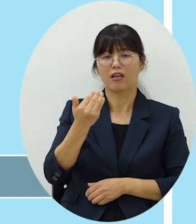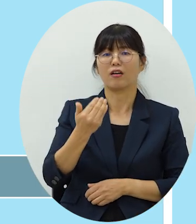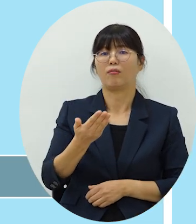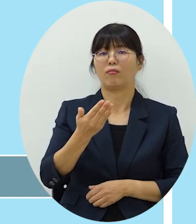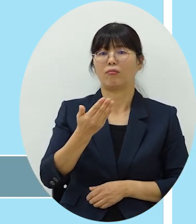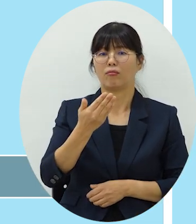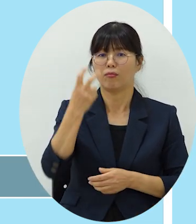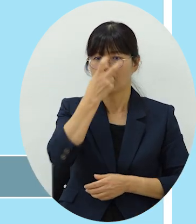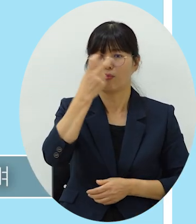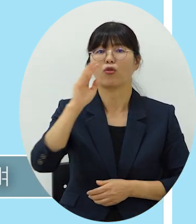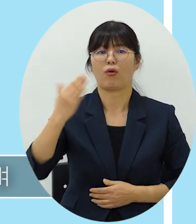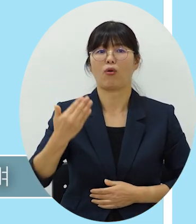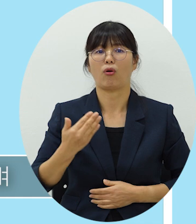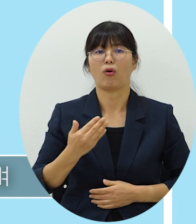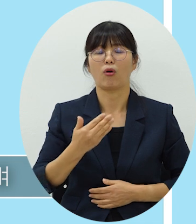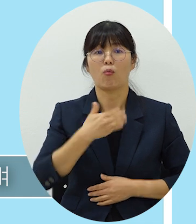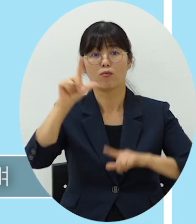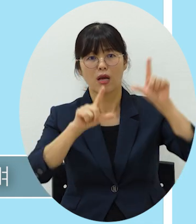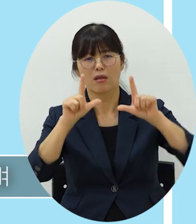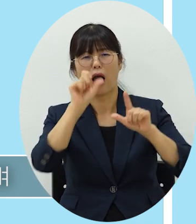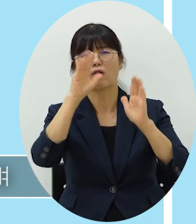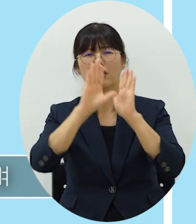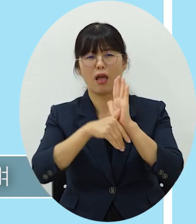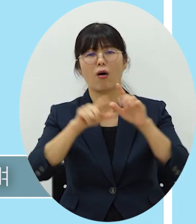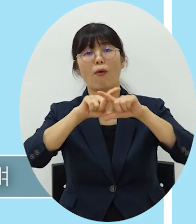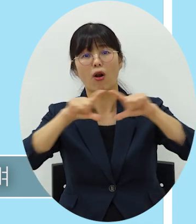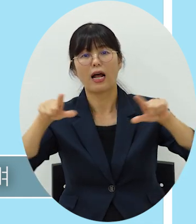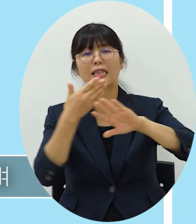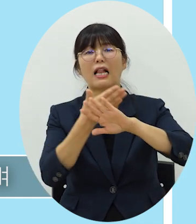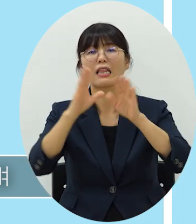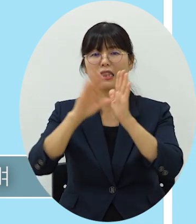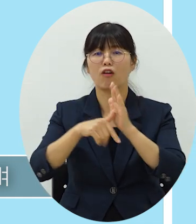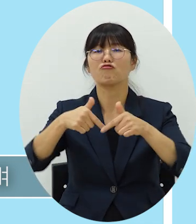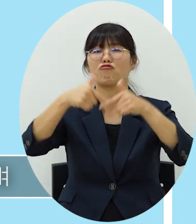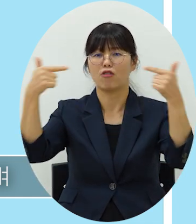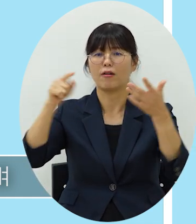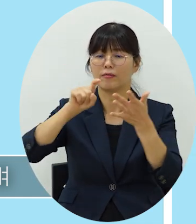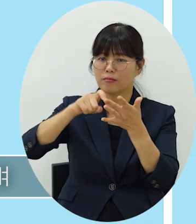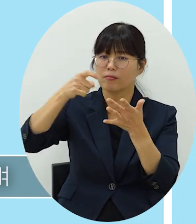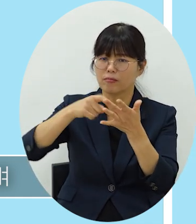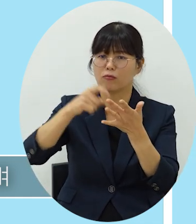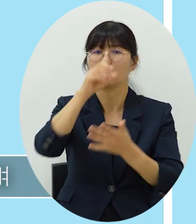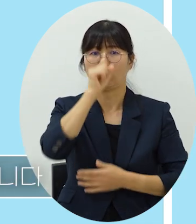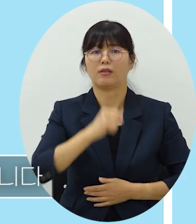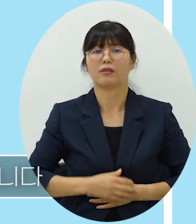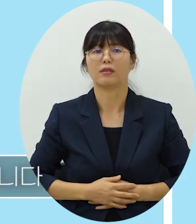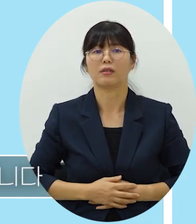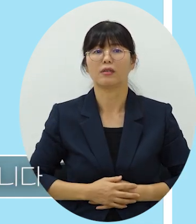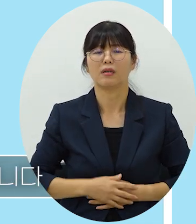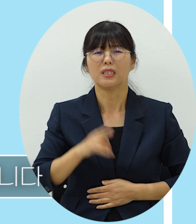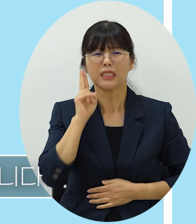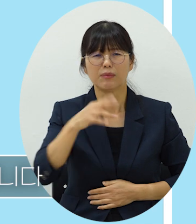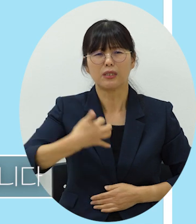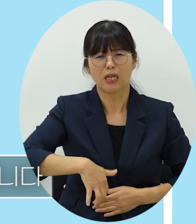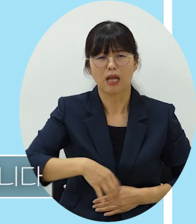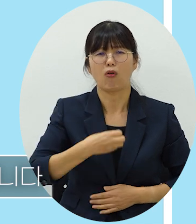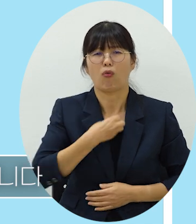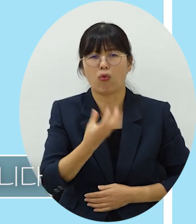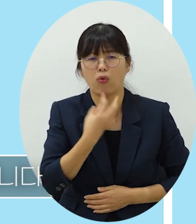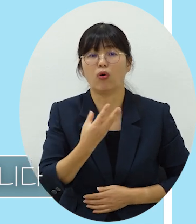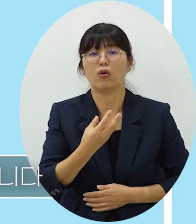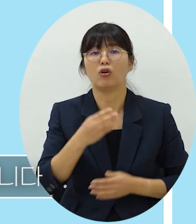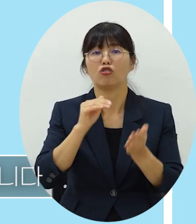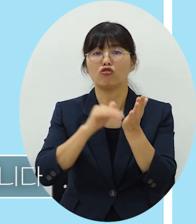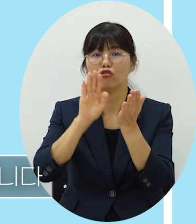전에 시행하도록 하고, 몸 상태가 안 좋거나 평상시와 다를 때에도 추가로 측정하도록 하며, 심한 설사나 구토 등을